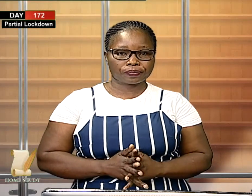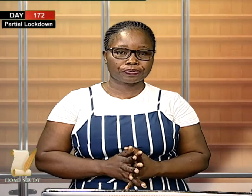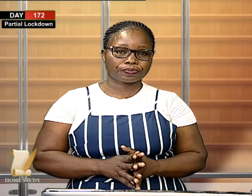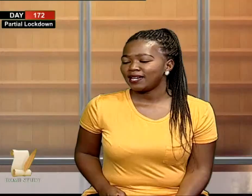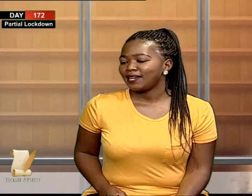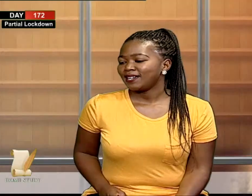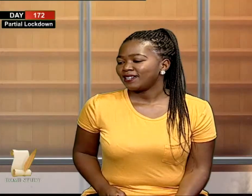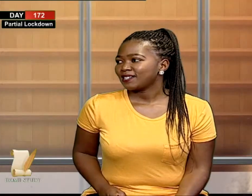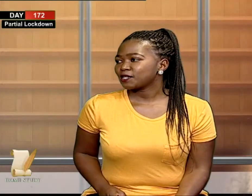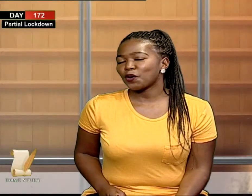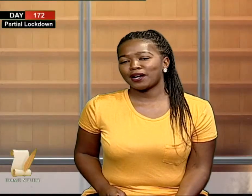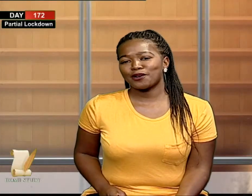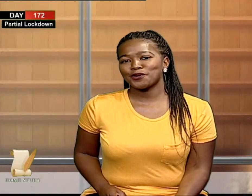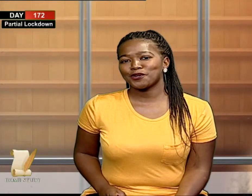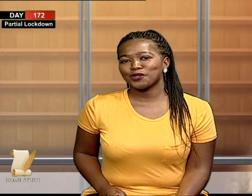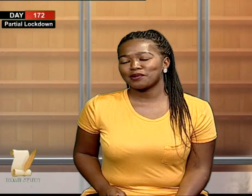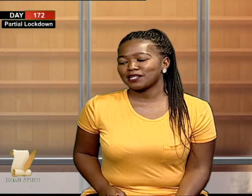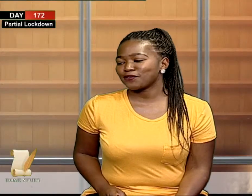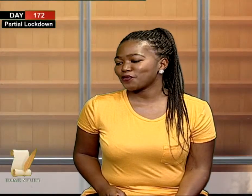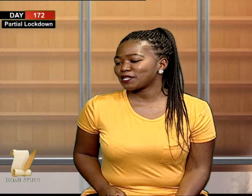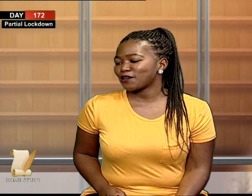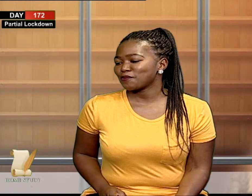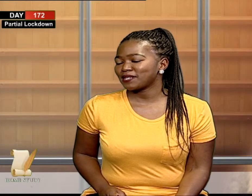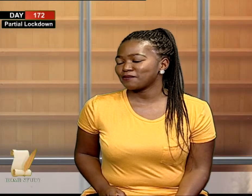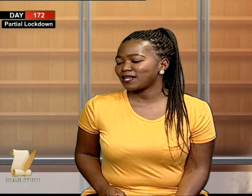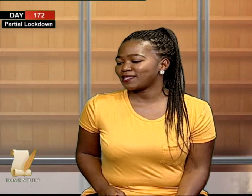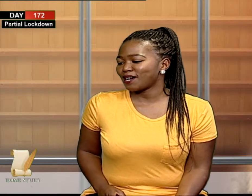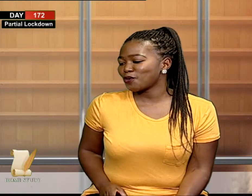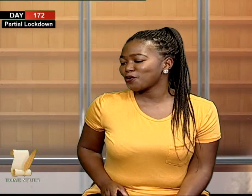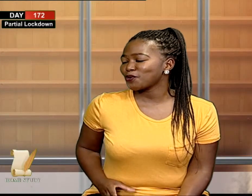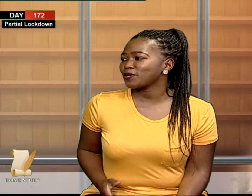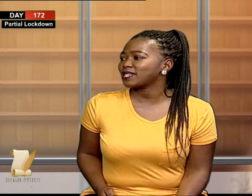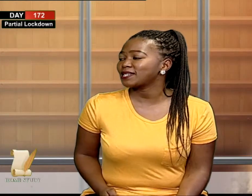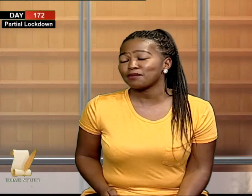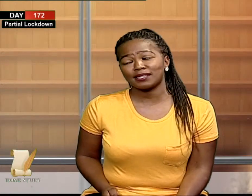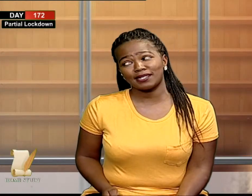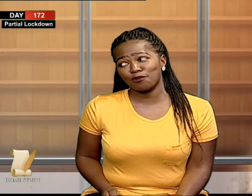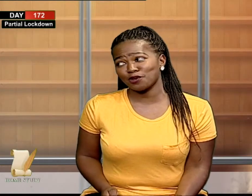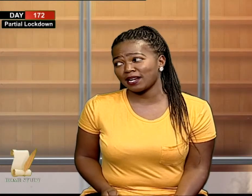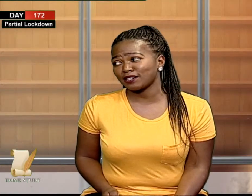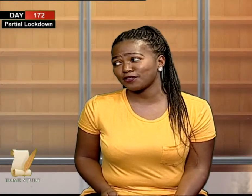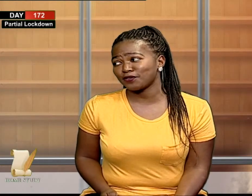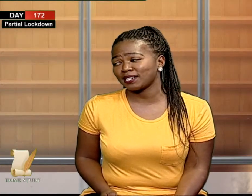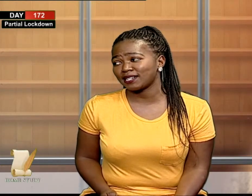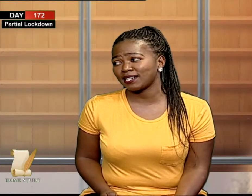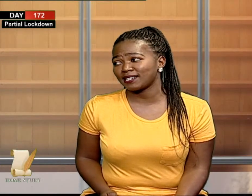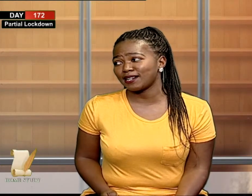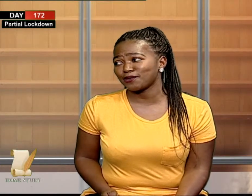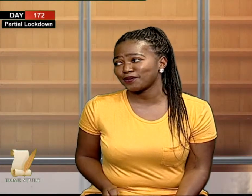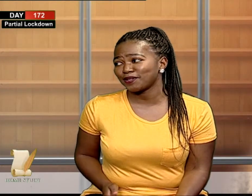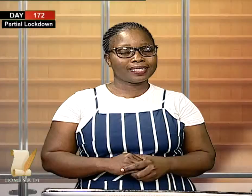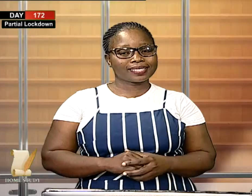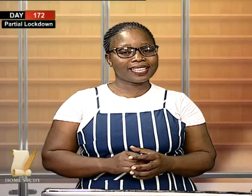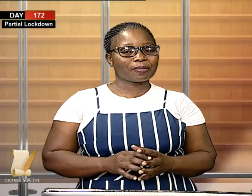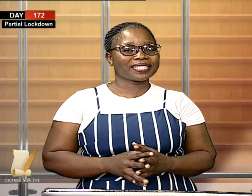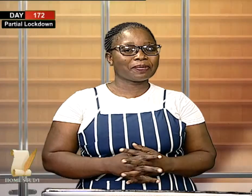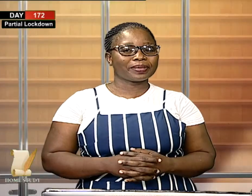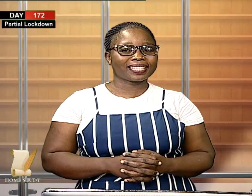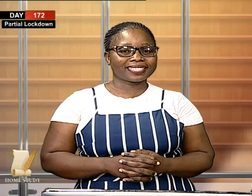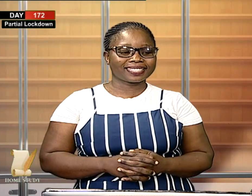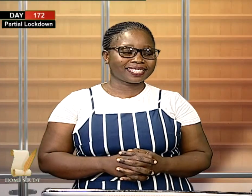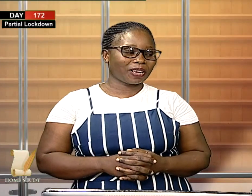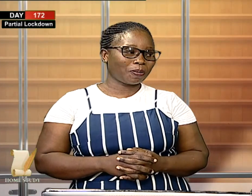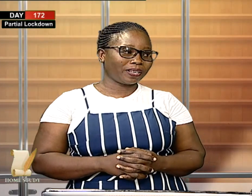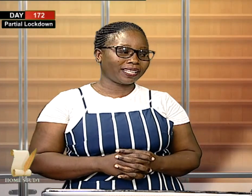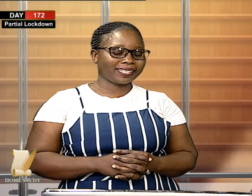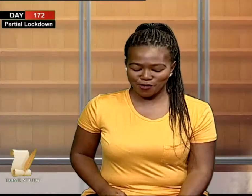Gwebu. Sibonge kakhulu Ncobile isifundo sakho besimnanzi kakhulu. Sethembe sisitawubonana efundweni letlandzelako. Yes,